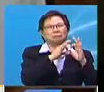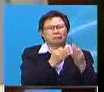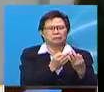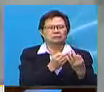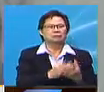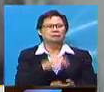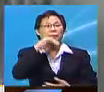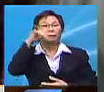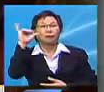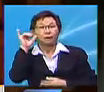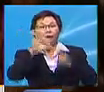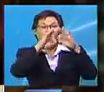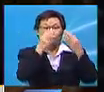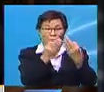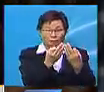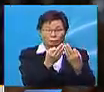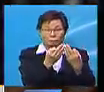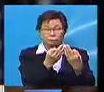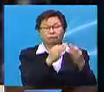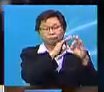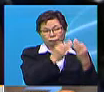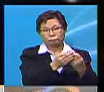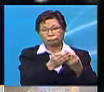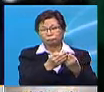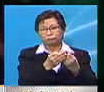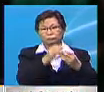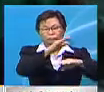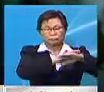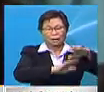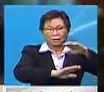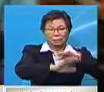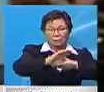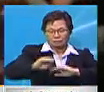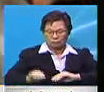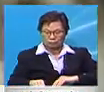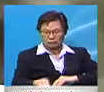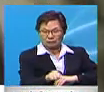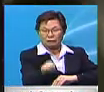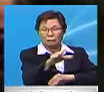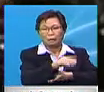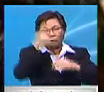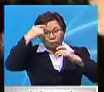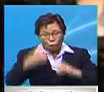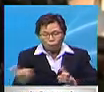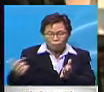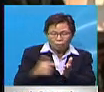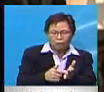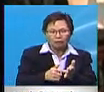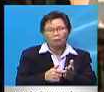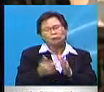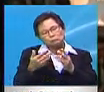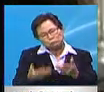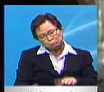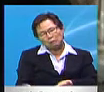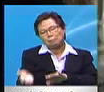keluarga semalam keluarga alarham mendapati pergerakan pada tangan jenazah tetapi kemudian disahkan sekali lagi telah meninggal